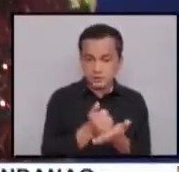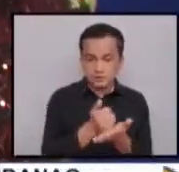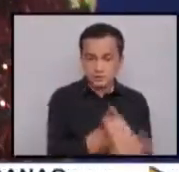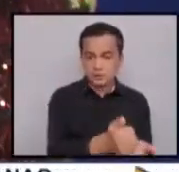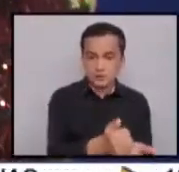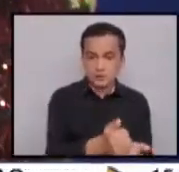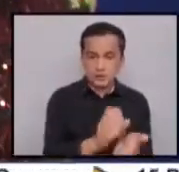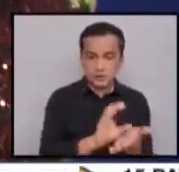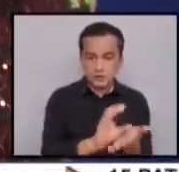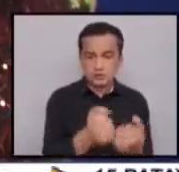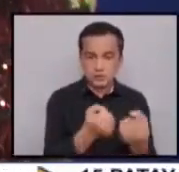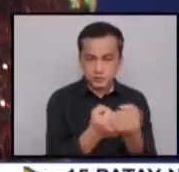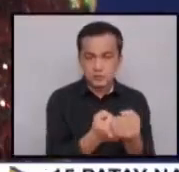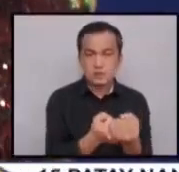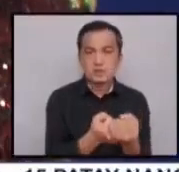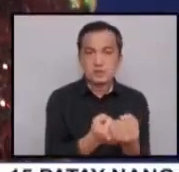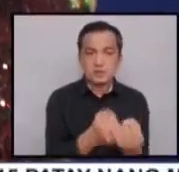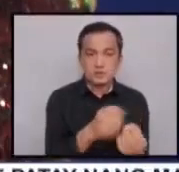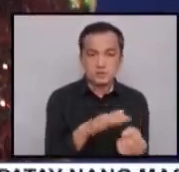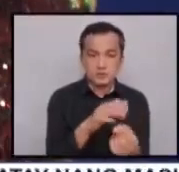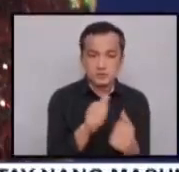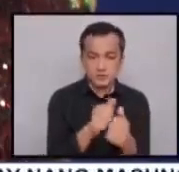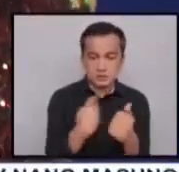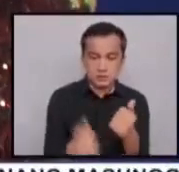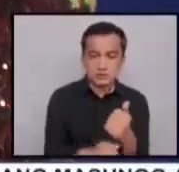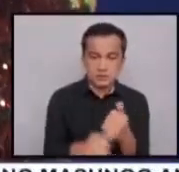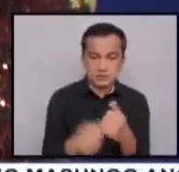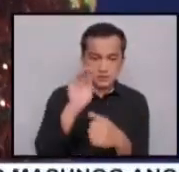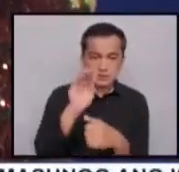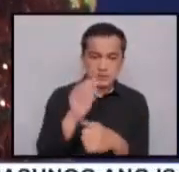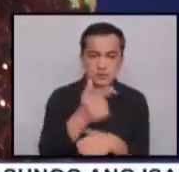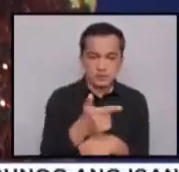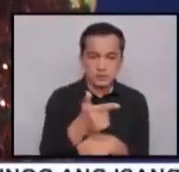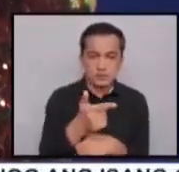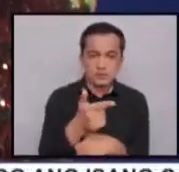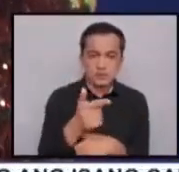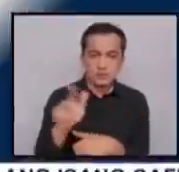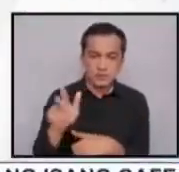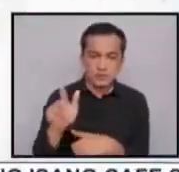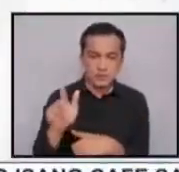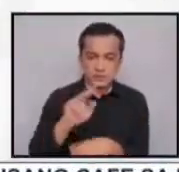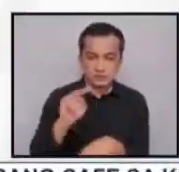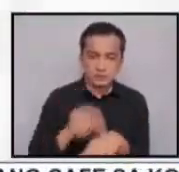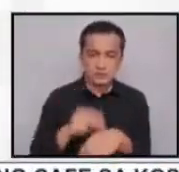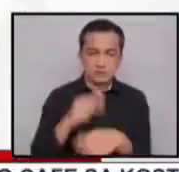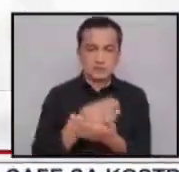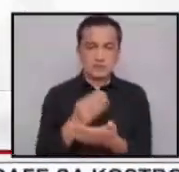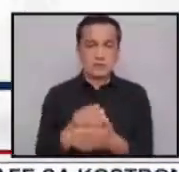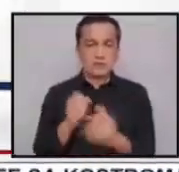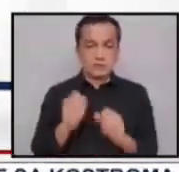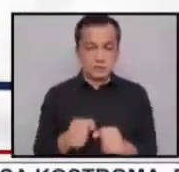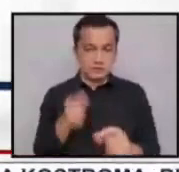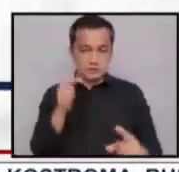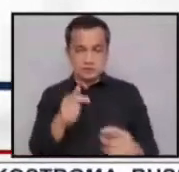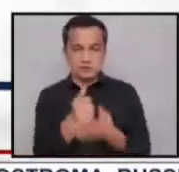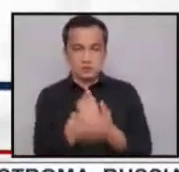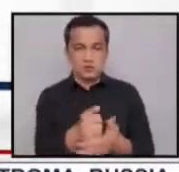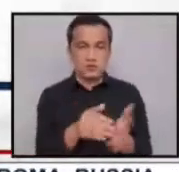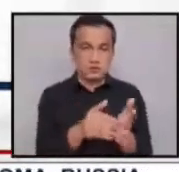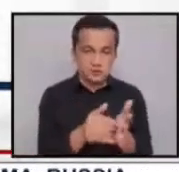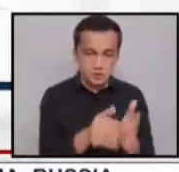o ayuda sa ilalim ng panukalang 2023 national budget. Layon itong tulungan ang mga vulnerable sectors